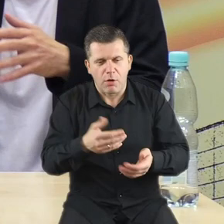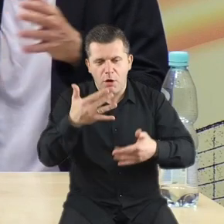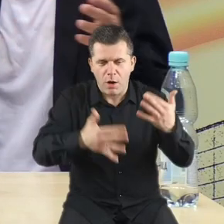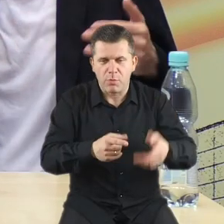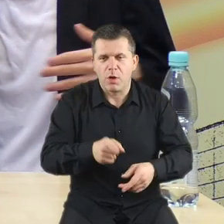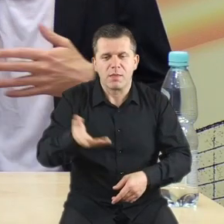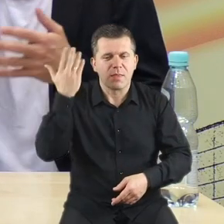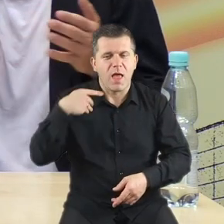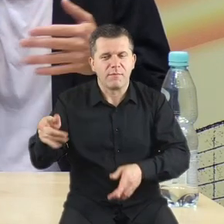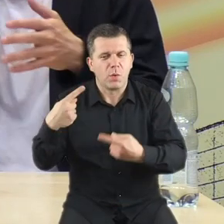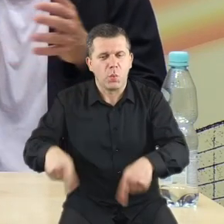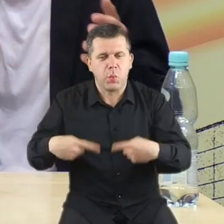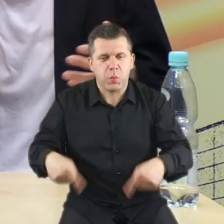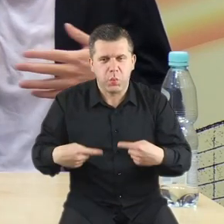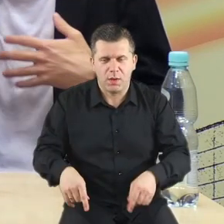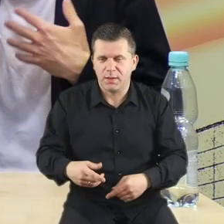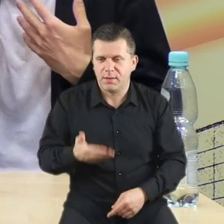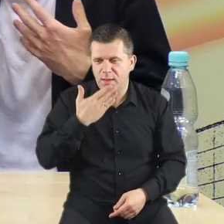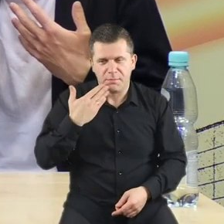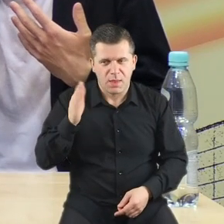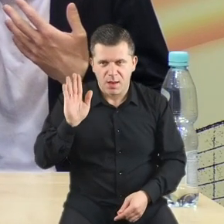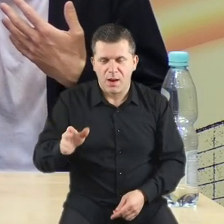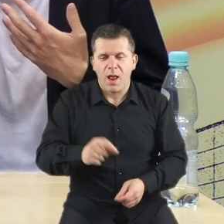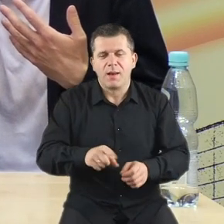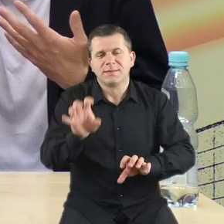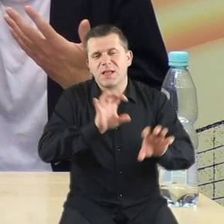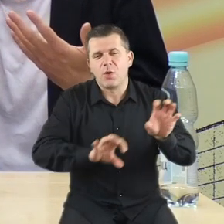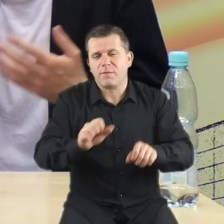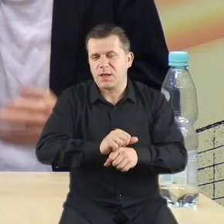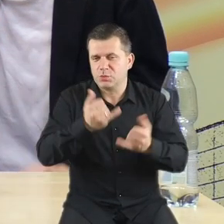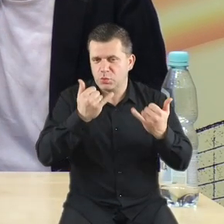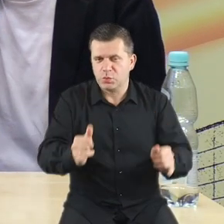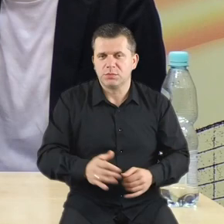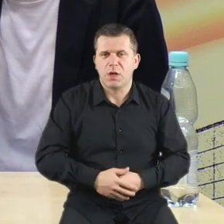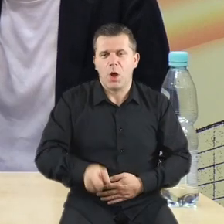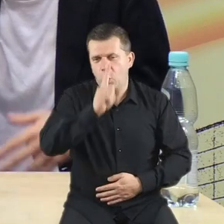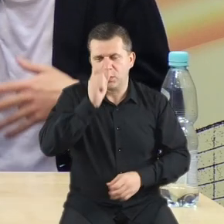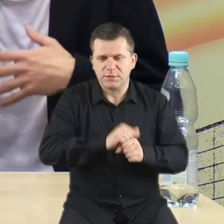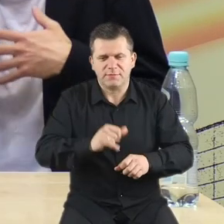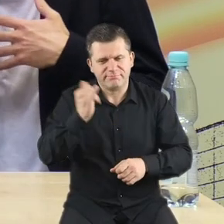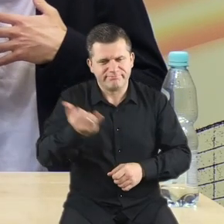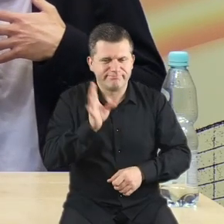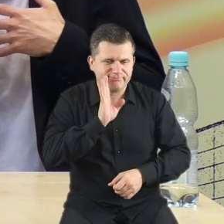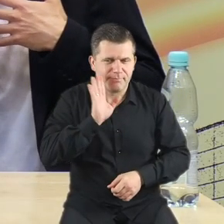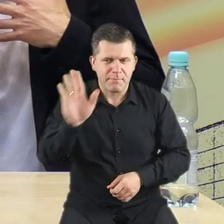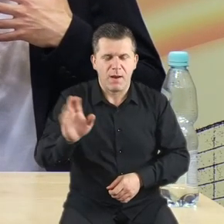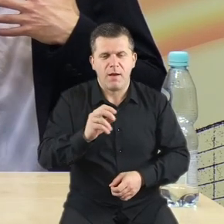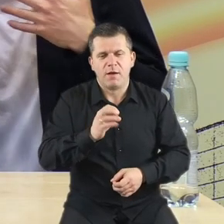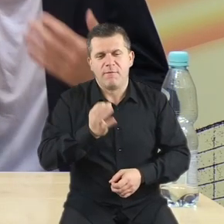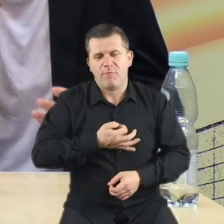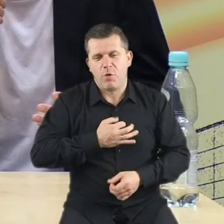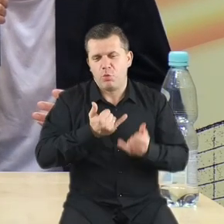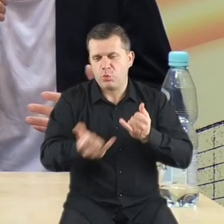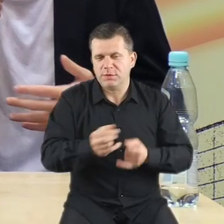ale scenografia jest różna, dziś bohaterowie czy ludzie są wciąż podobni, przecież mają też swoje różne rzeczy,